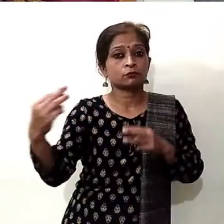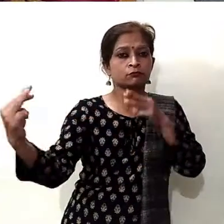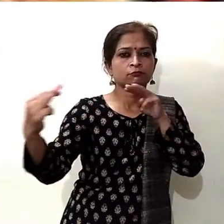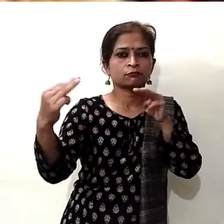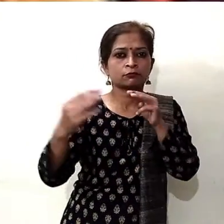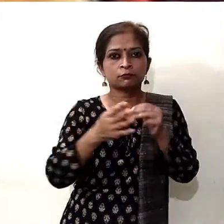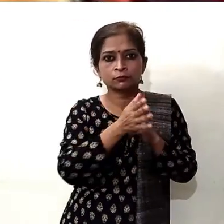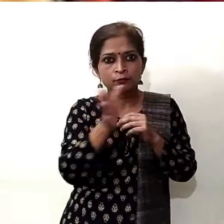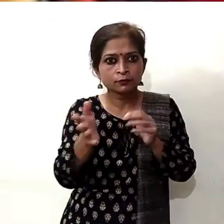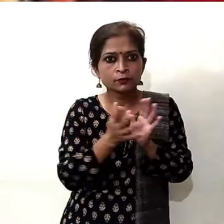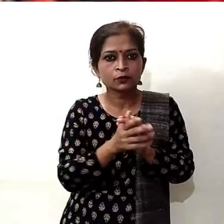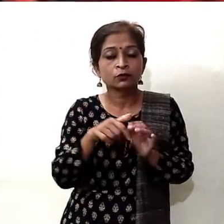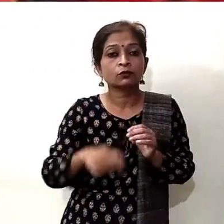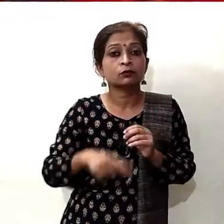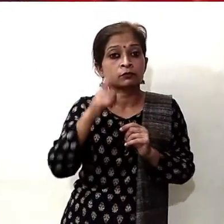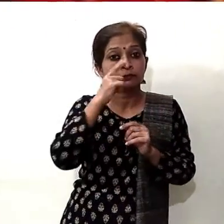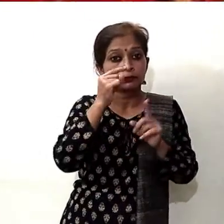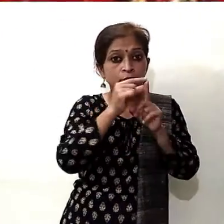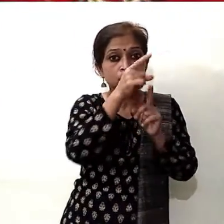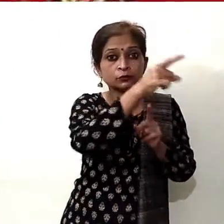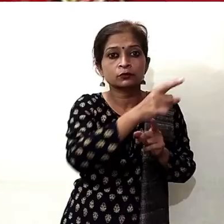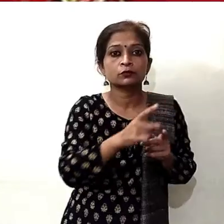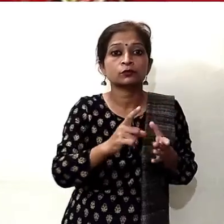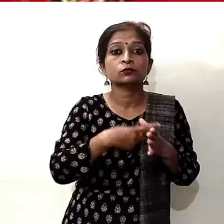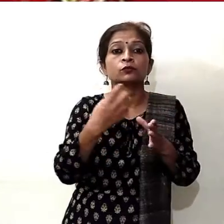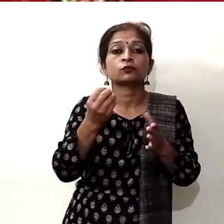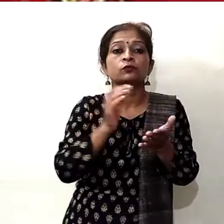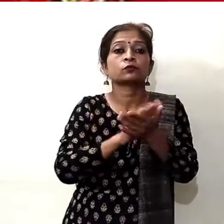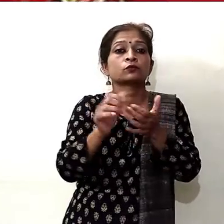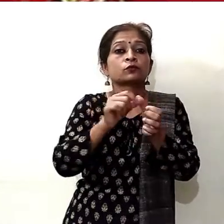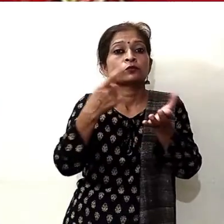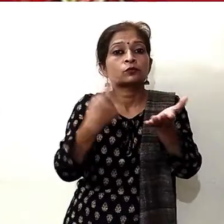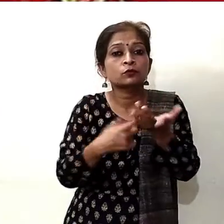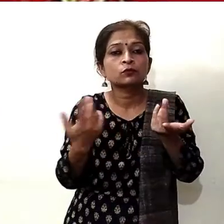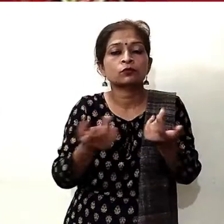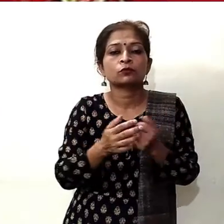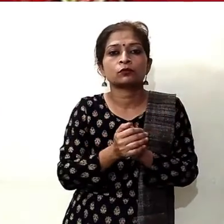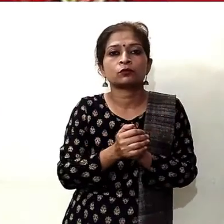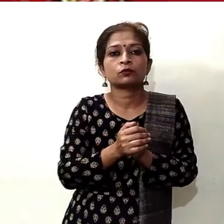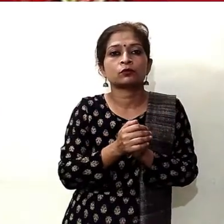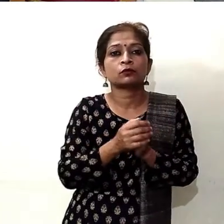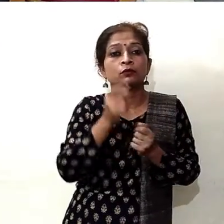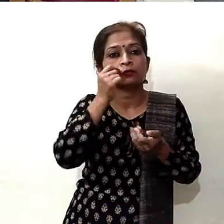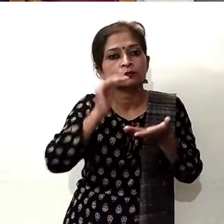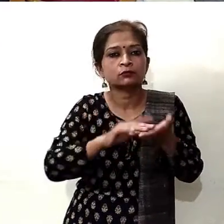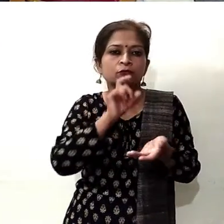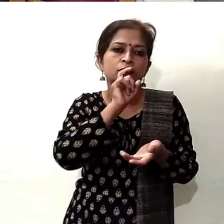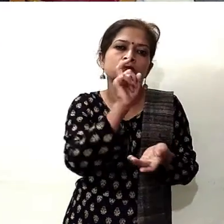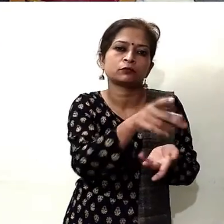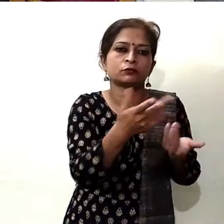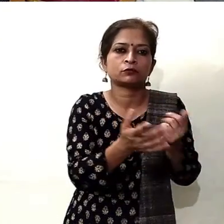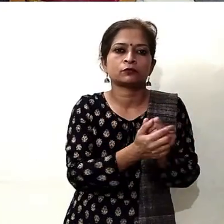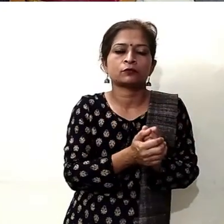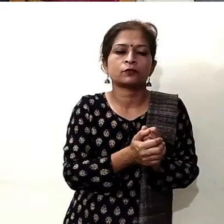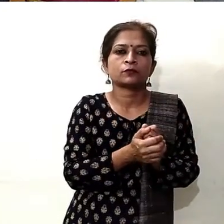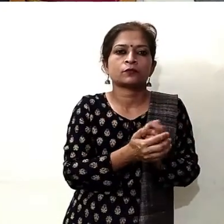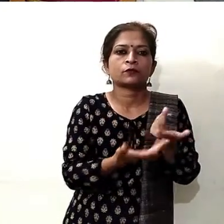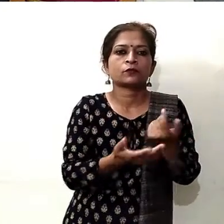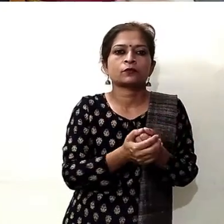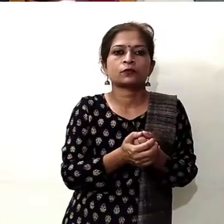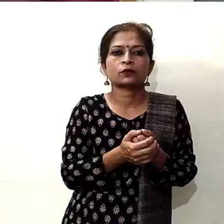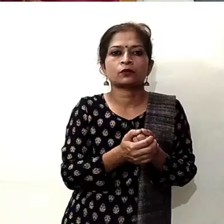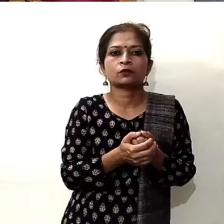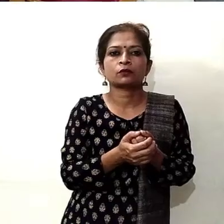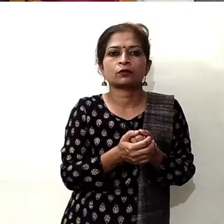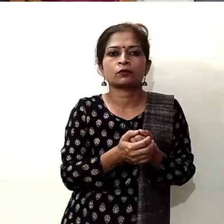जौहर की अनुमति ले ली थी। जौहर की अनुमति देता पति। अच्छा, एक कैसे